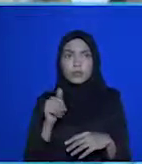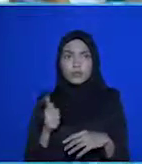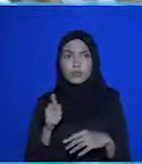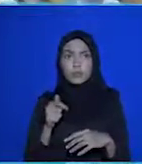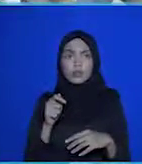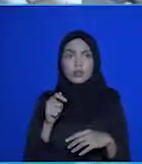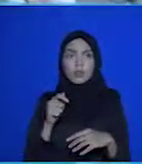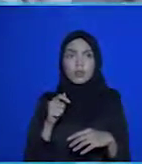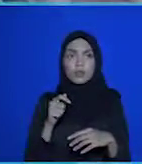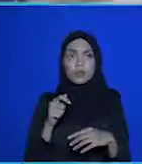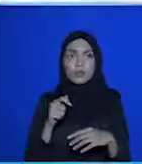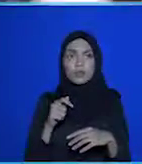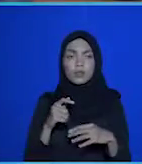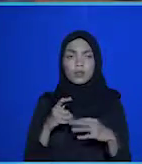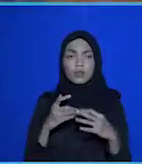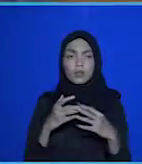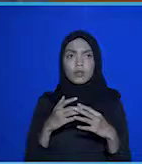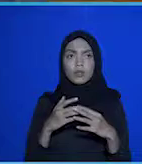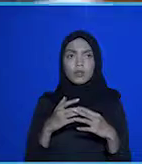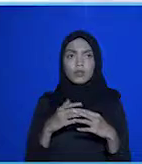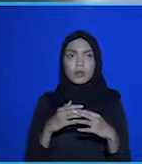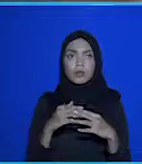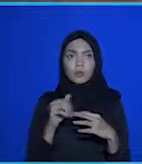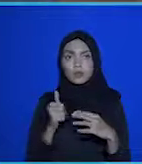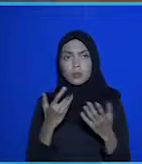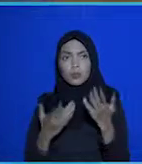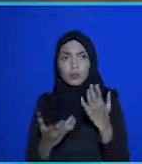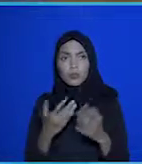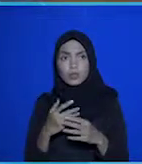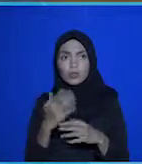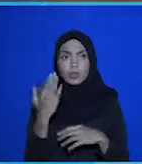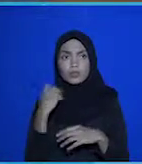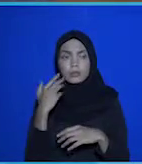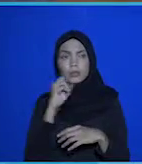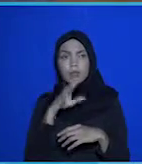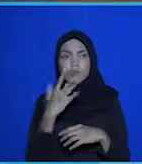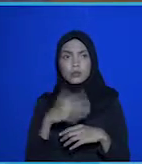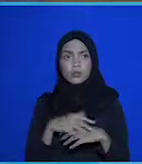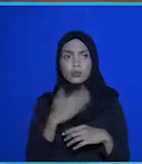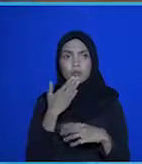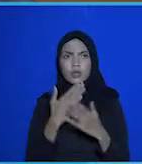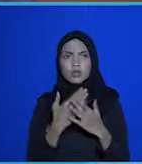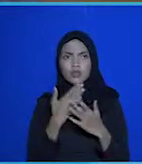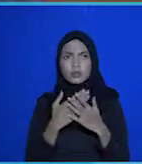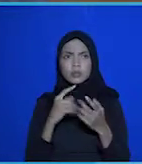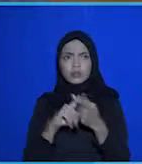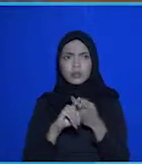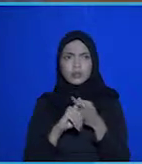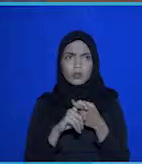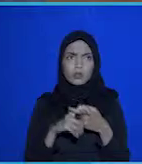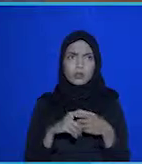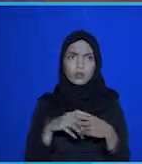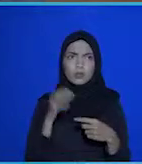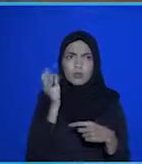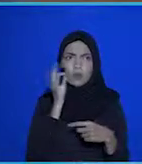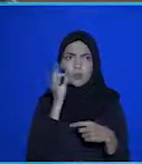kita. Menutup ini dengan sebuah pantun seperti biasa. Lindu datang berulang di malam buta, pilu